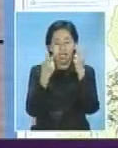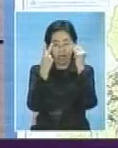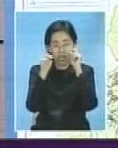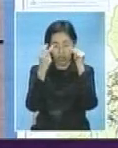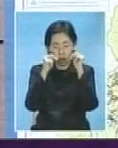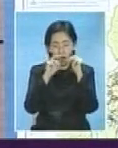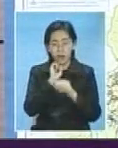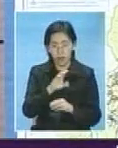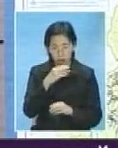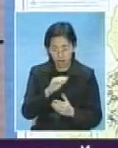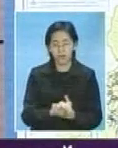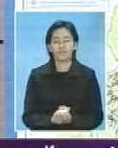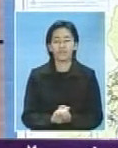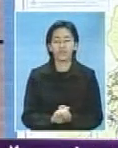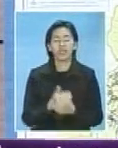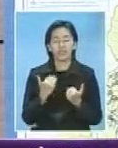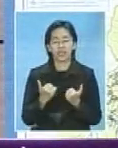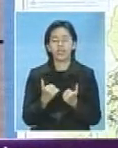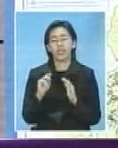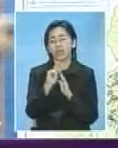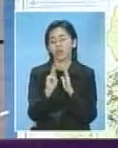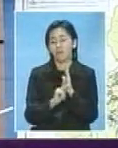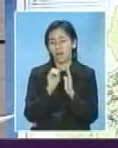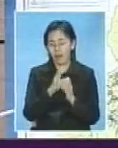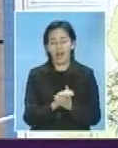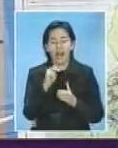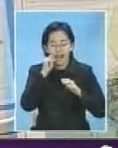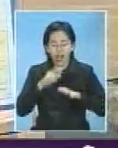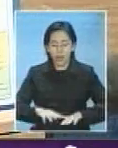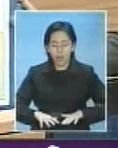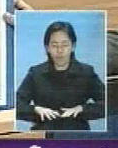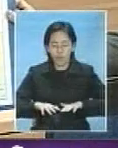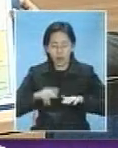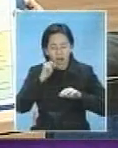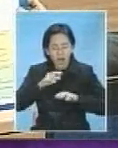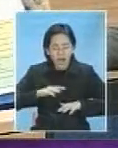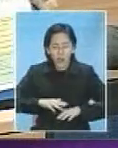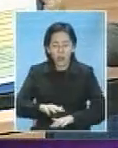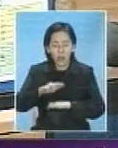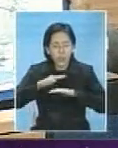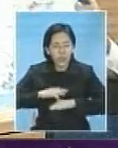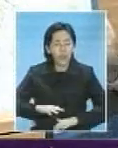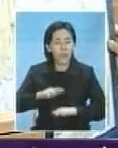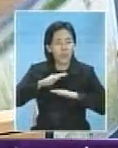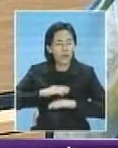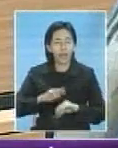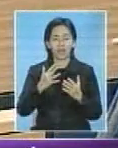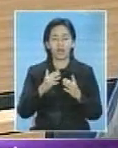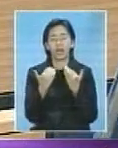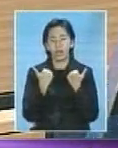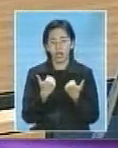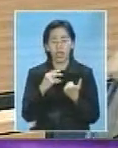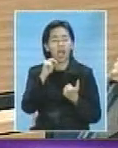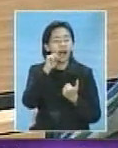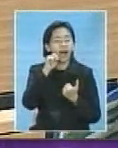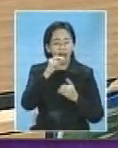ไว้นั้นก็ได้กล่าวยืนยันว่ามวลน้ำก้อนใหญ่คงจะไม่เห็นอีกและวันนี้มวลน้ำนั้นได้ผันถูก